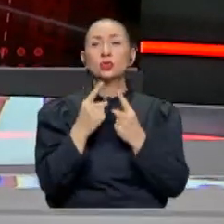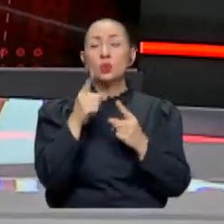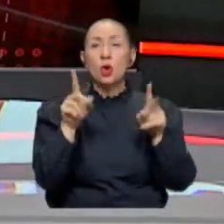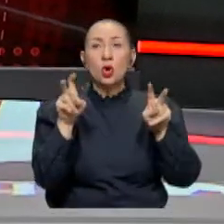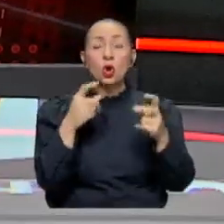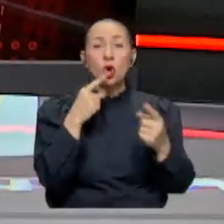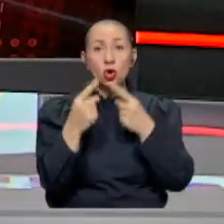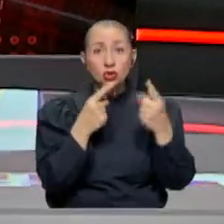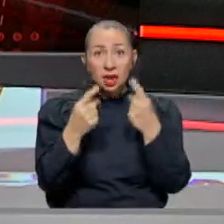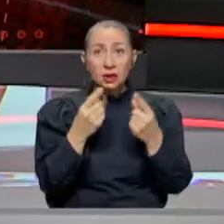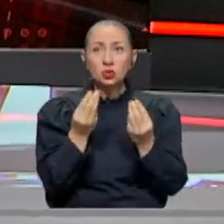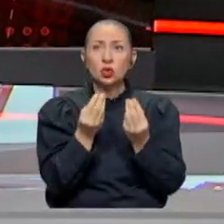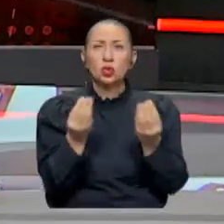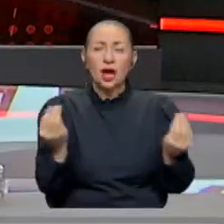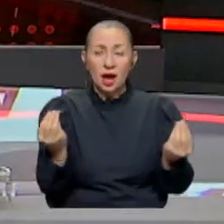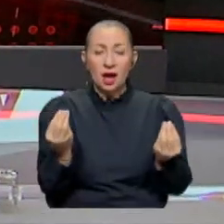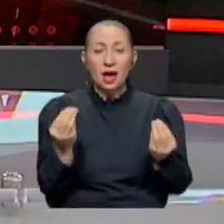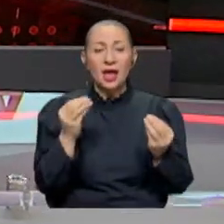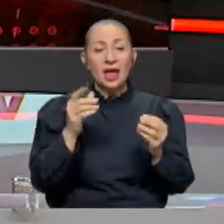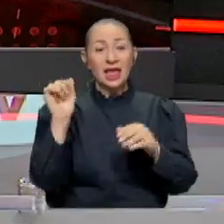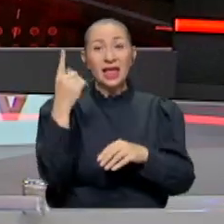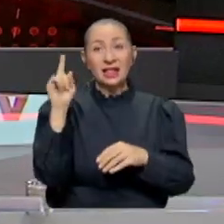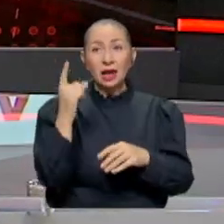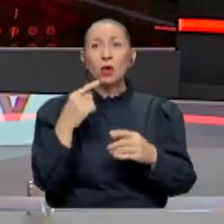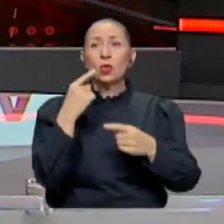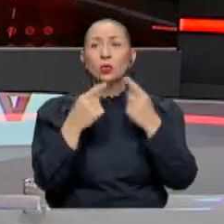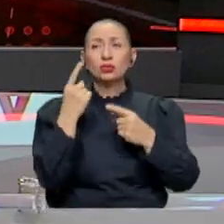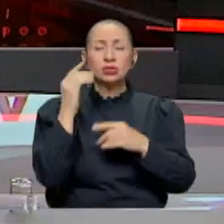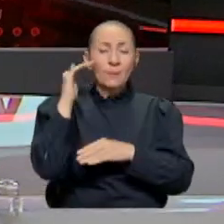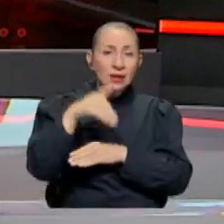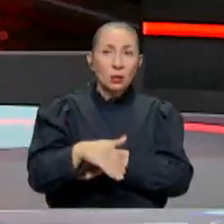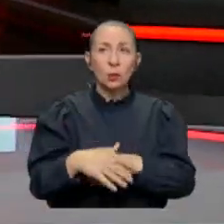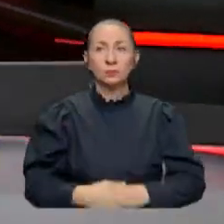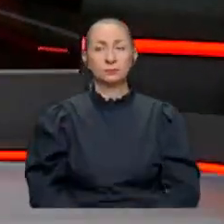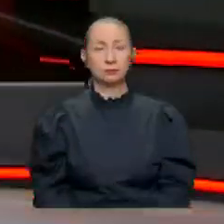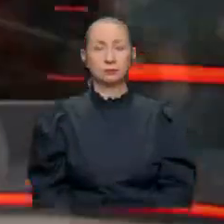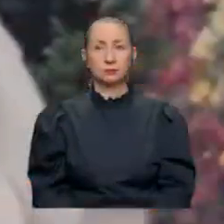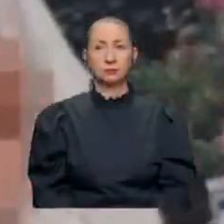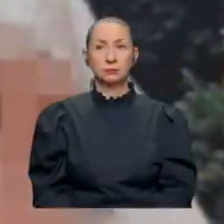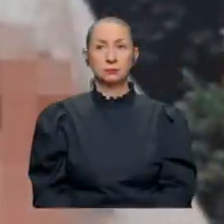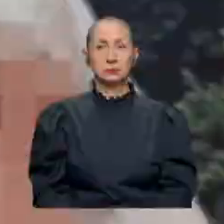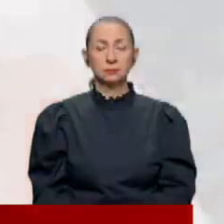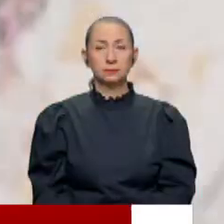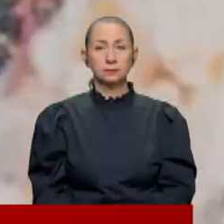konuda konuşanların çoğu da iktidar kanadından konuştukça batıyor.